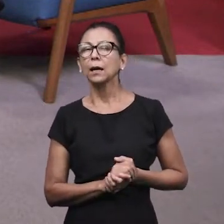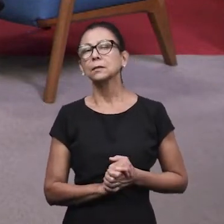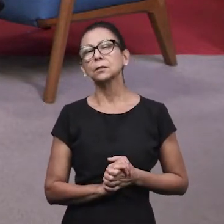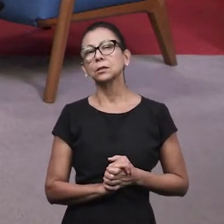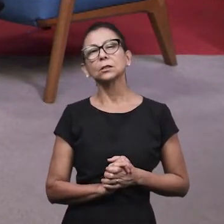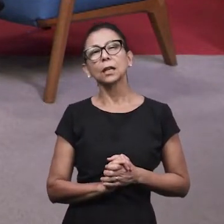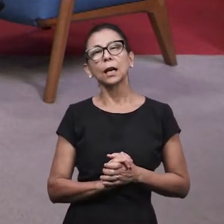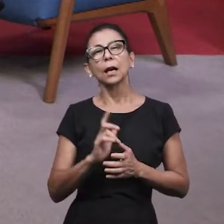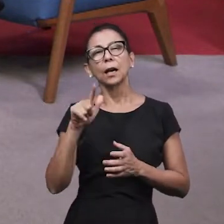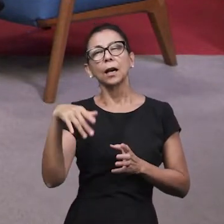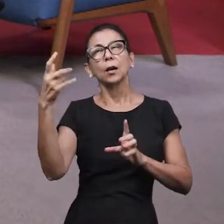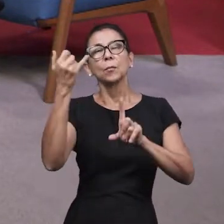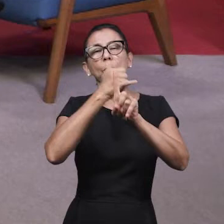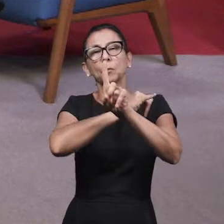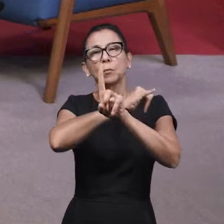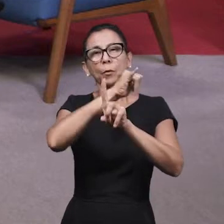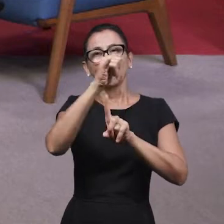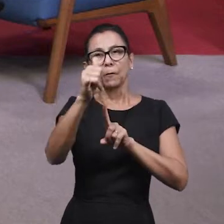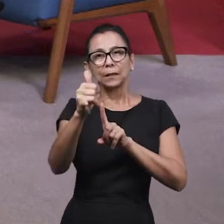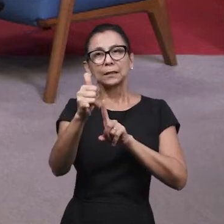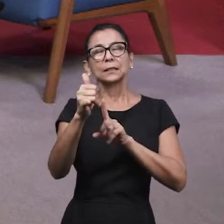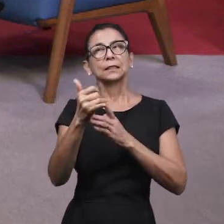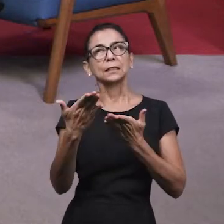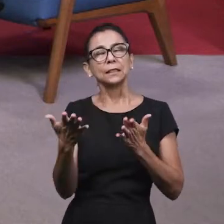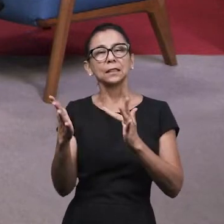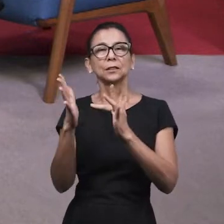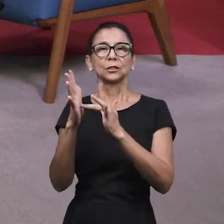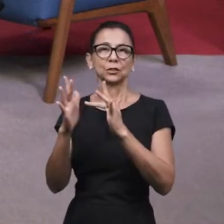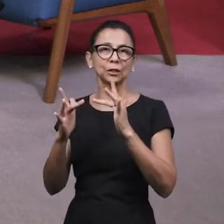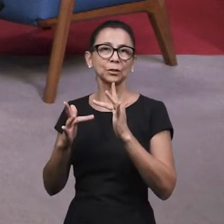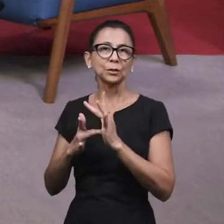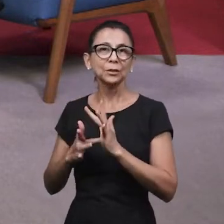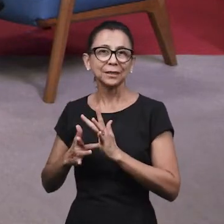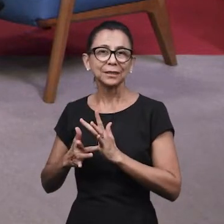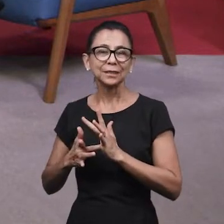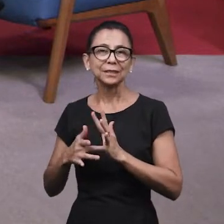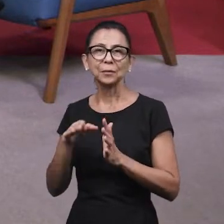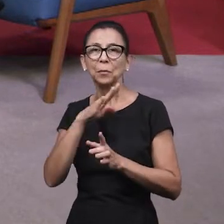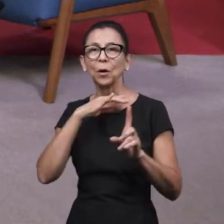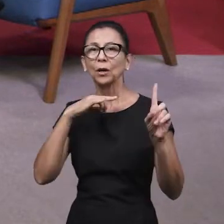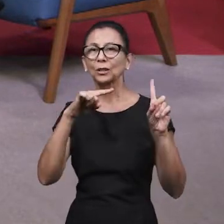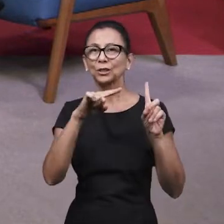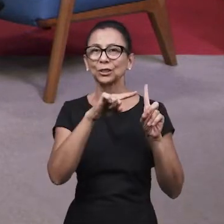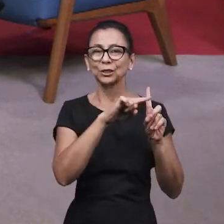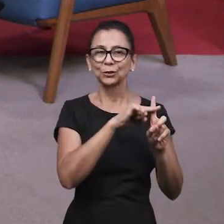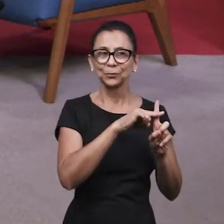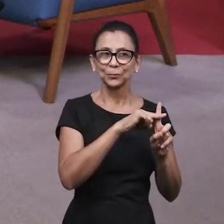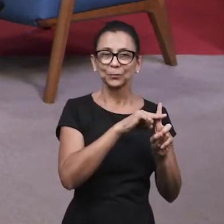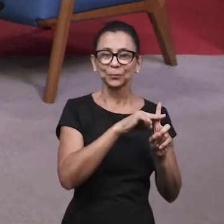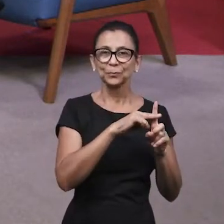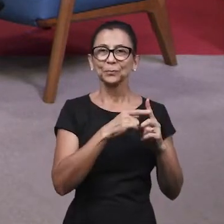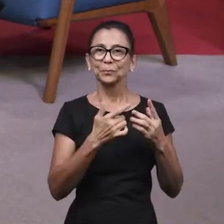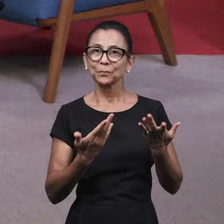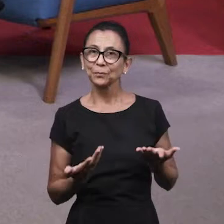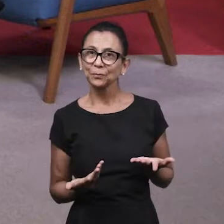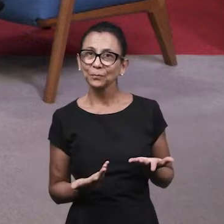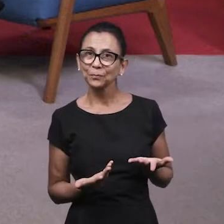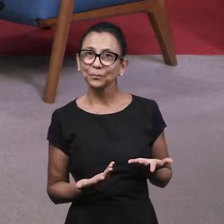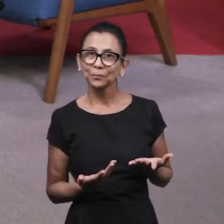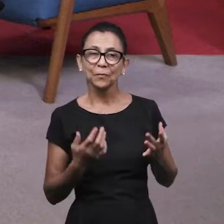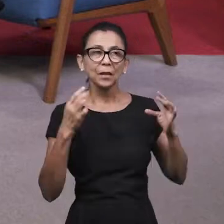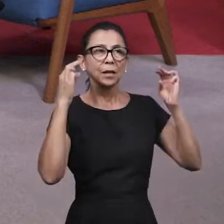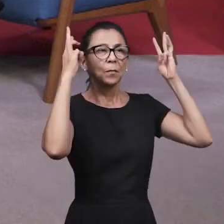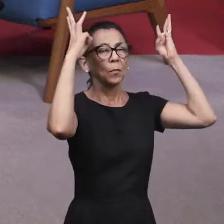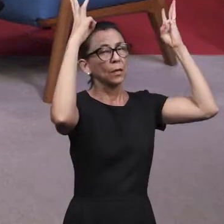dans le cas de l'Égypte, d'Israël, il dit, nous allons sacrifier, cultuer, on doit parcourir le chemin